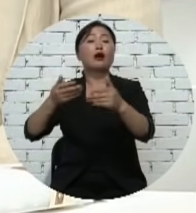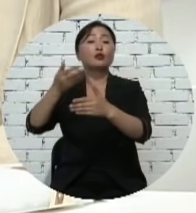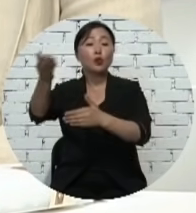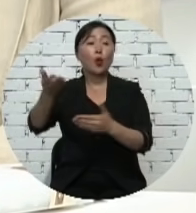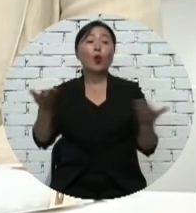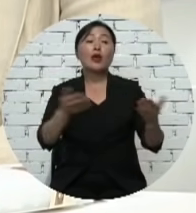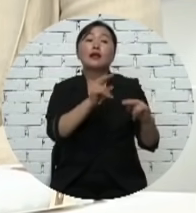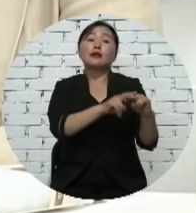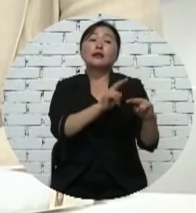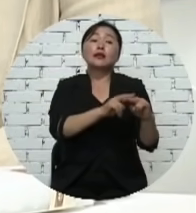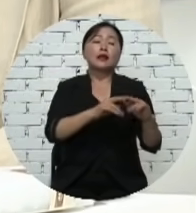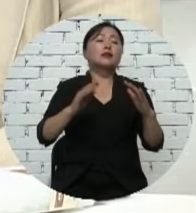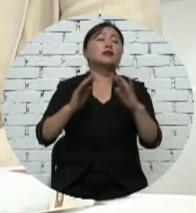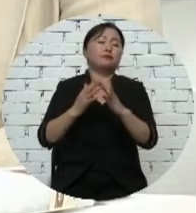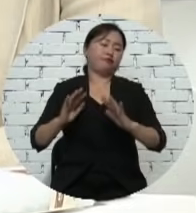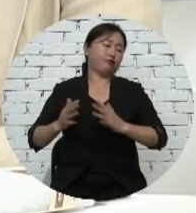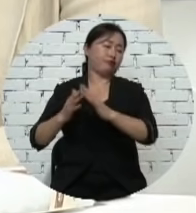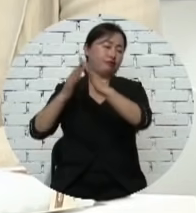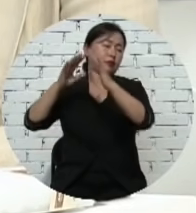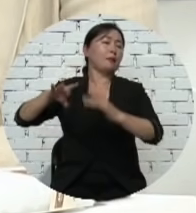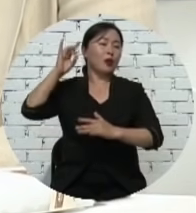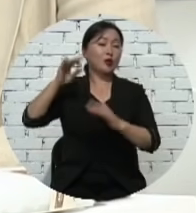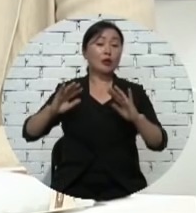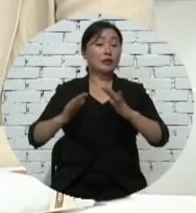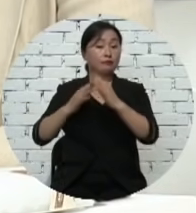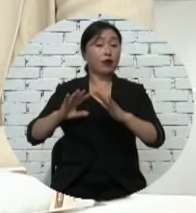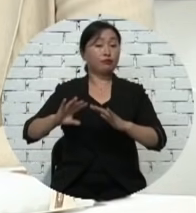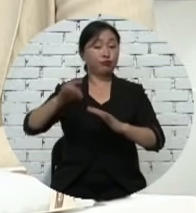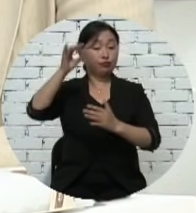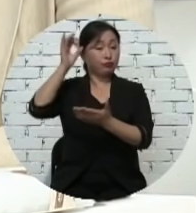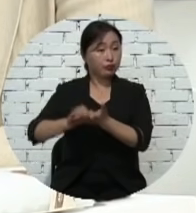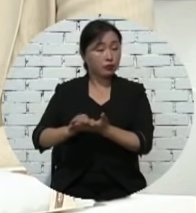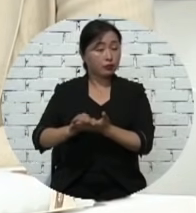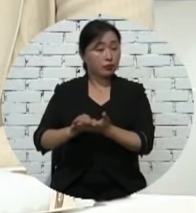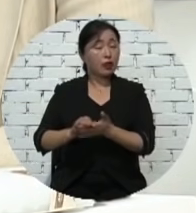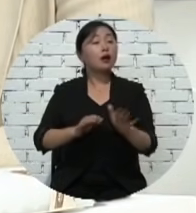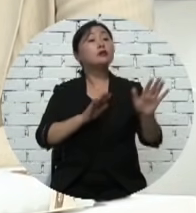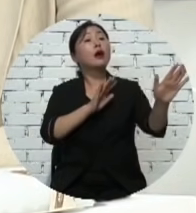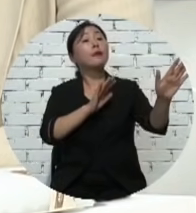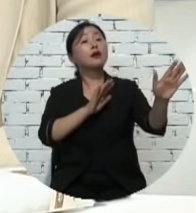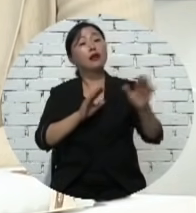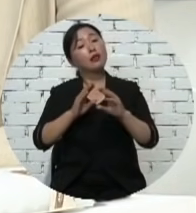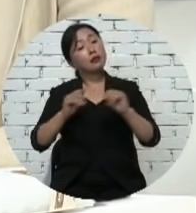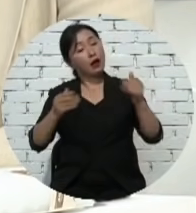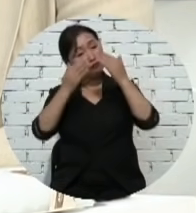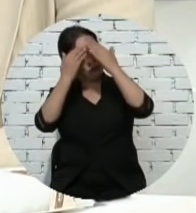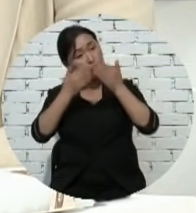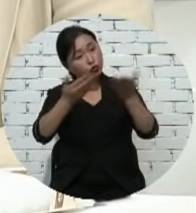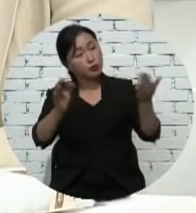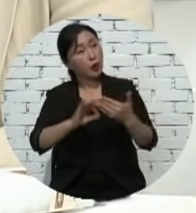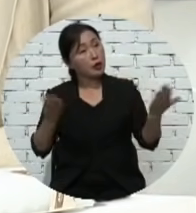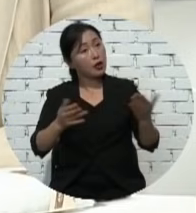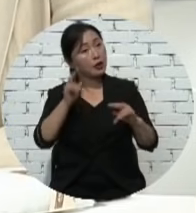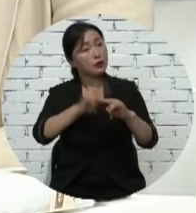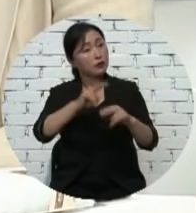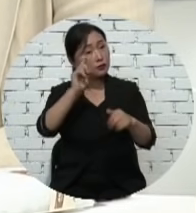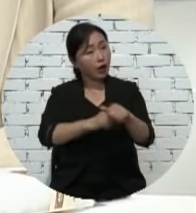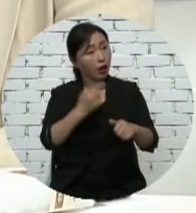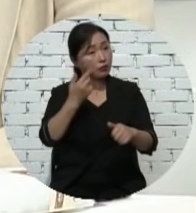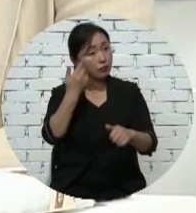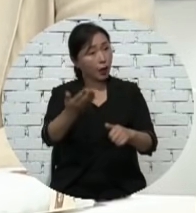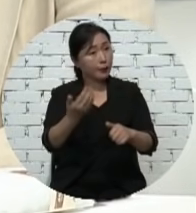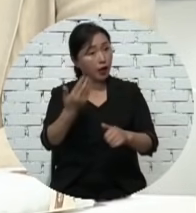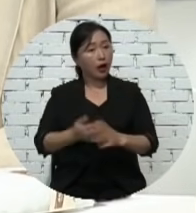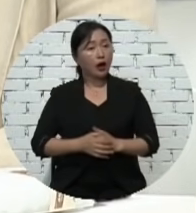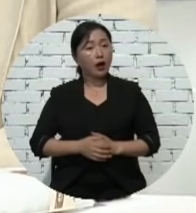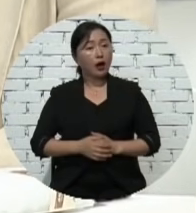여기에다가 주택을 이제 저렴하게 건설하는 겁니다. 주택을 건설이 거렴을 뿐더러 한마디만 더 드릴게요. 땅을 무상으로 주면 일자리가 생깁니까? 땅을 무상으로